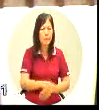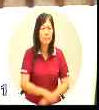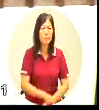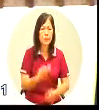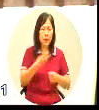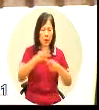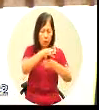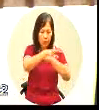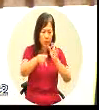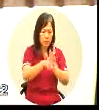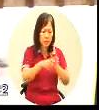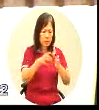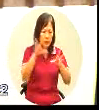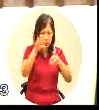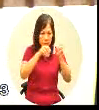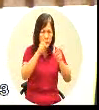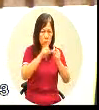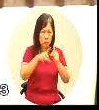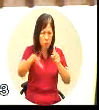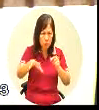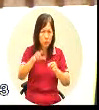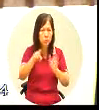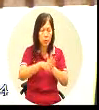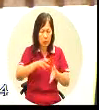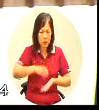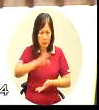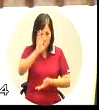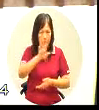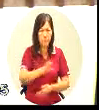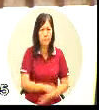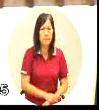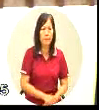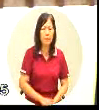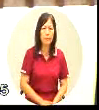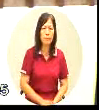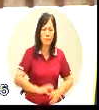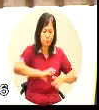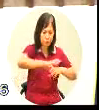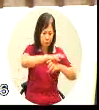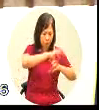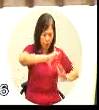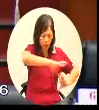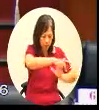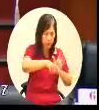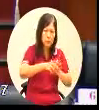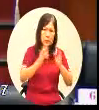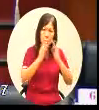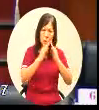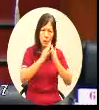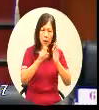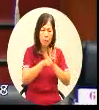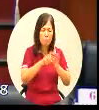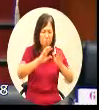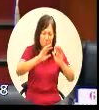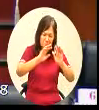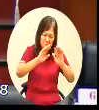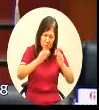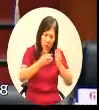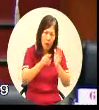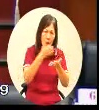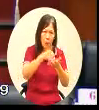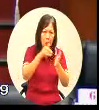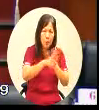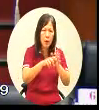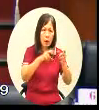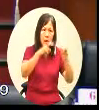源中心它的新闻网里面提到的哈。世界银行预估到2050年哈，全